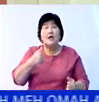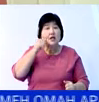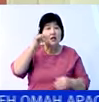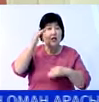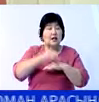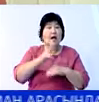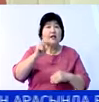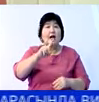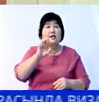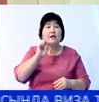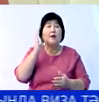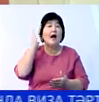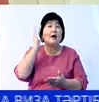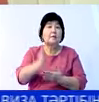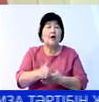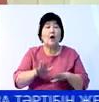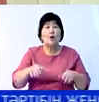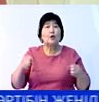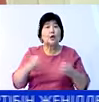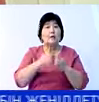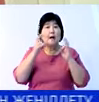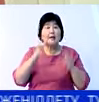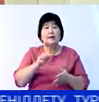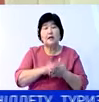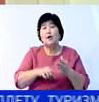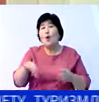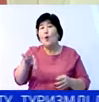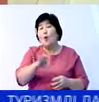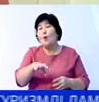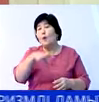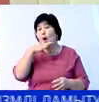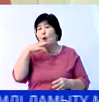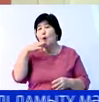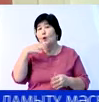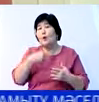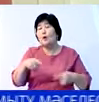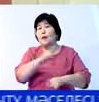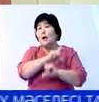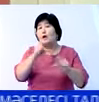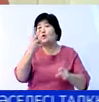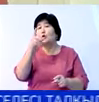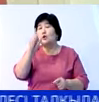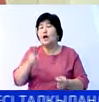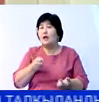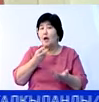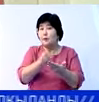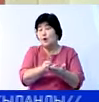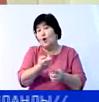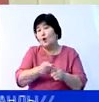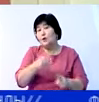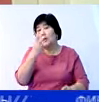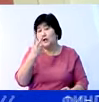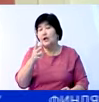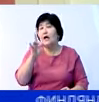кешкілік Назарбаев даңғылы бойында орын алған жол апаты салдарынан облыстық көпбейінді ауруханаға үш адам келіп түсті. Оның